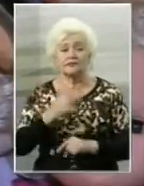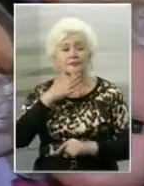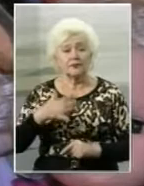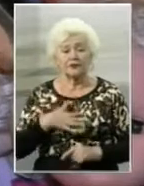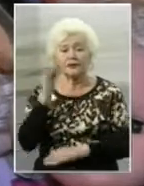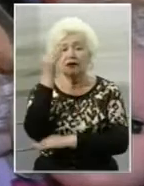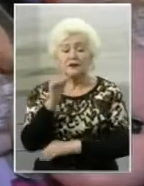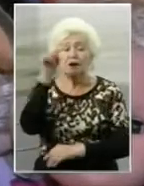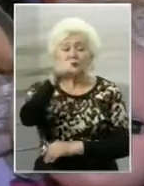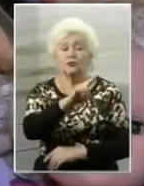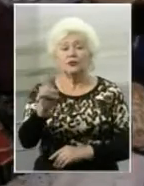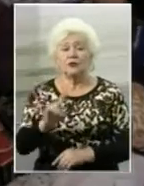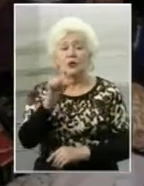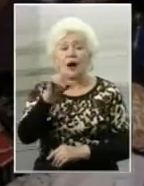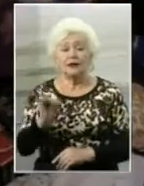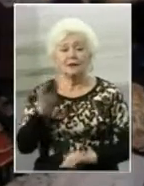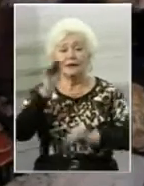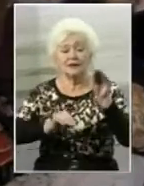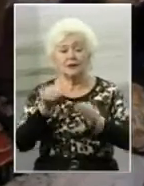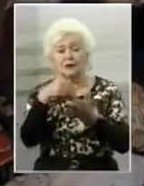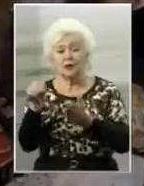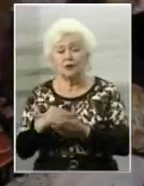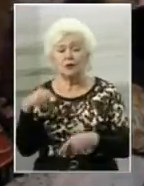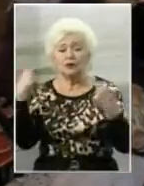Найулюбленіша лялька – ту, яку Елла зібрала, купуючи на